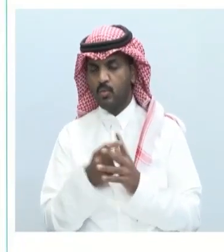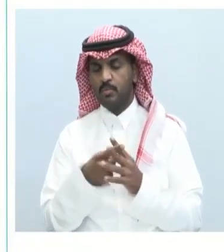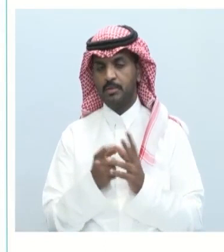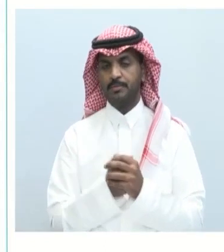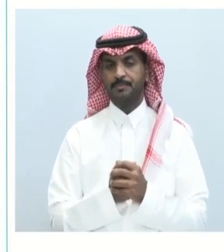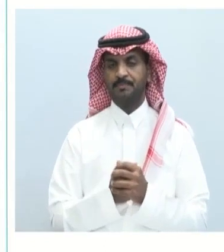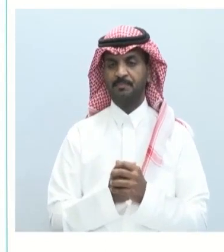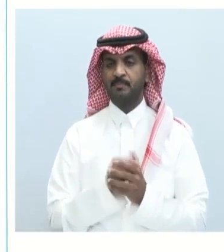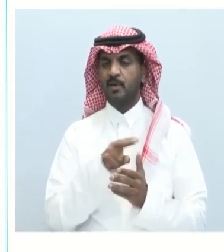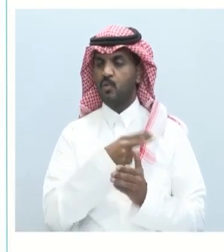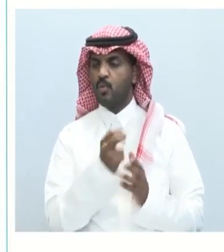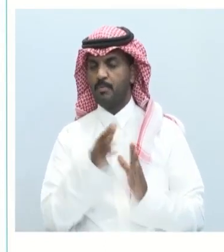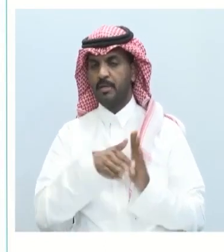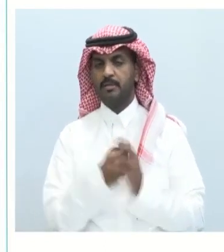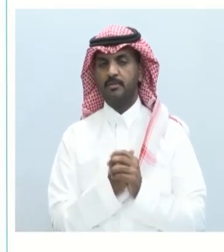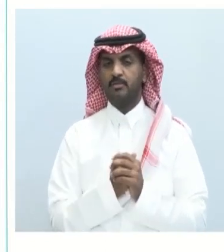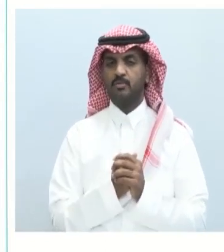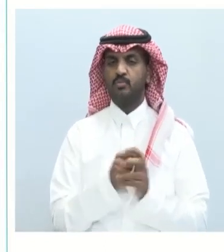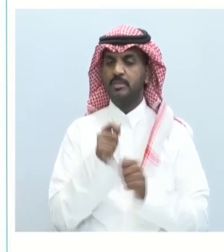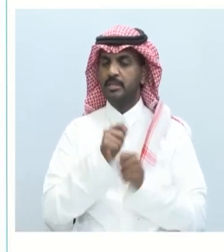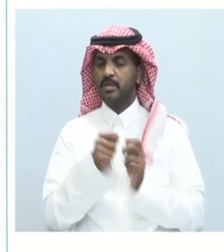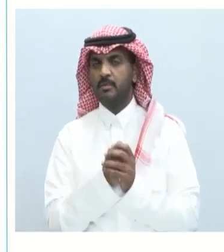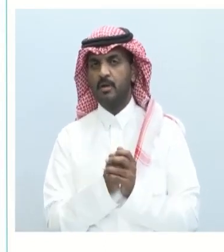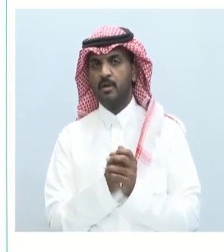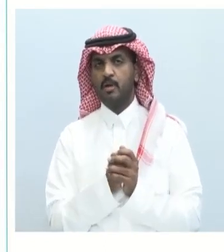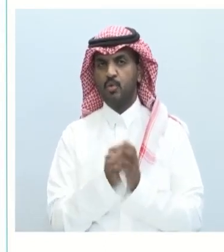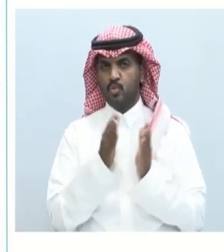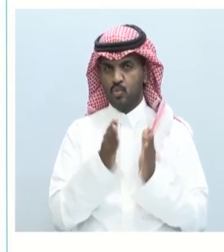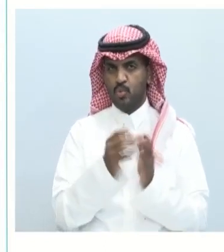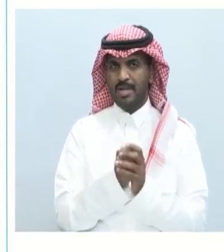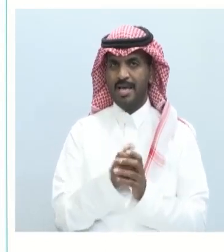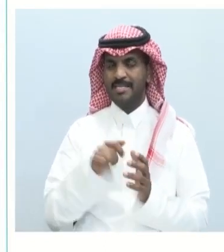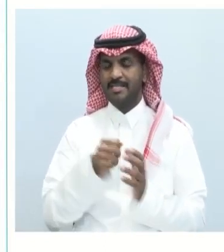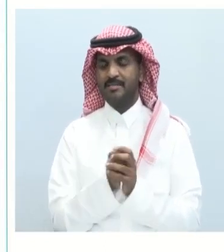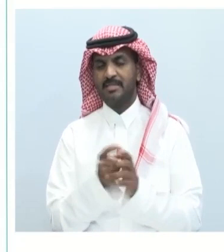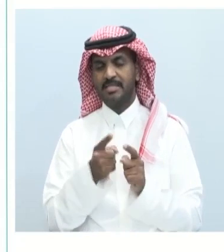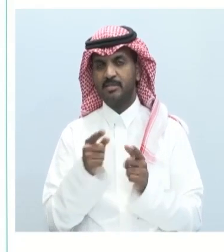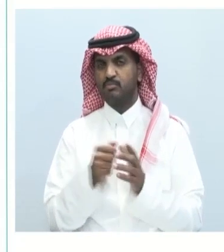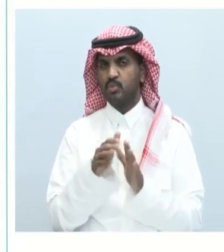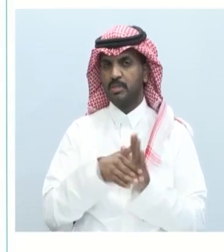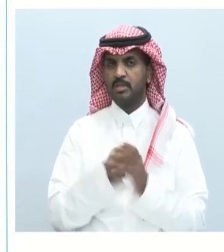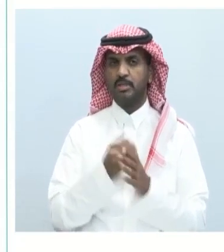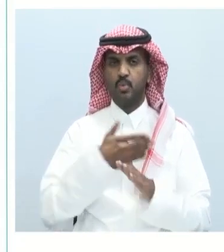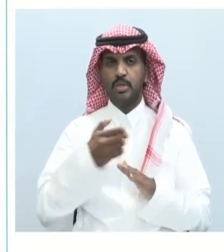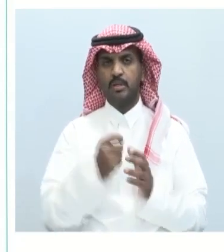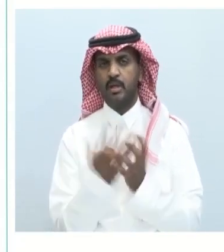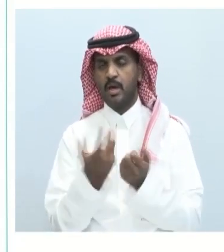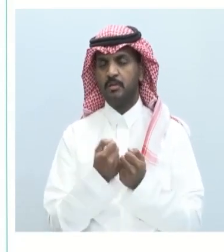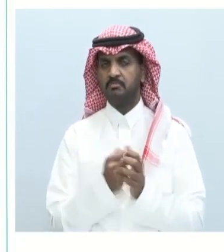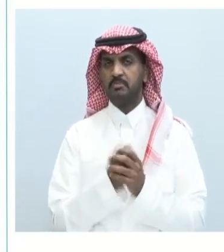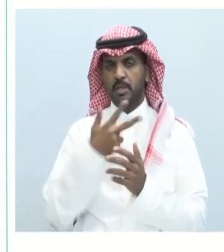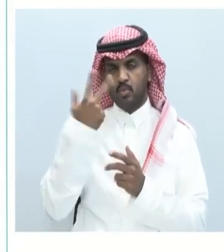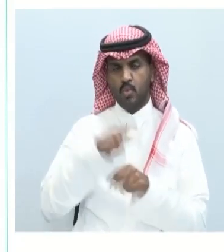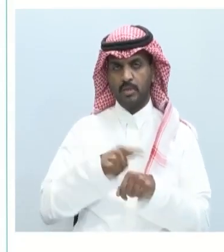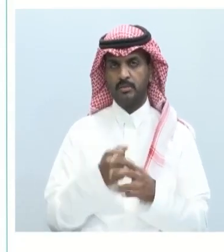ذكرنا بعض انواع البيانات التي يمكن استخدامها لحقول اكسس مختصر نص طويل رقم تاريخ